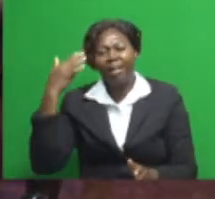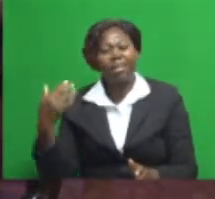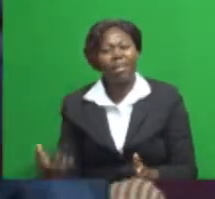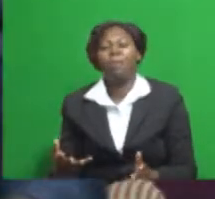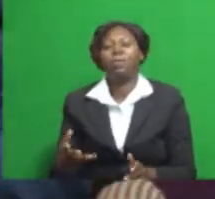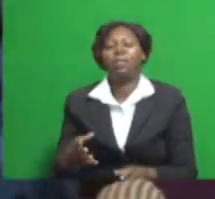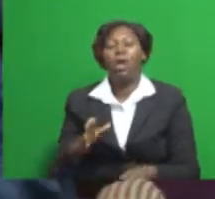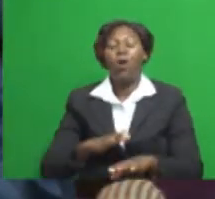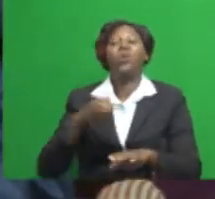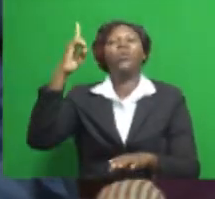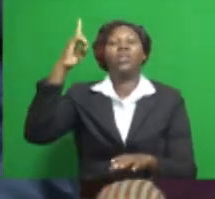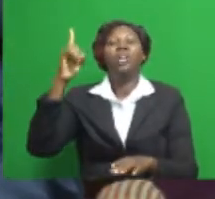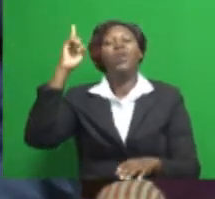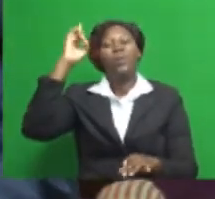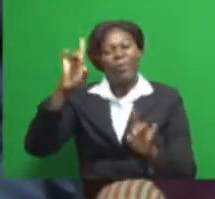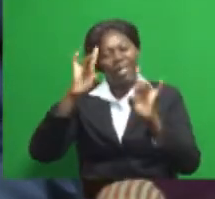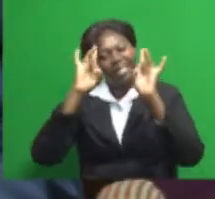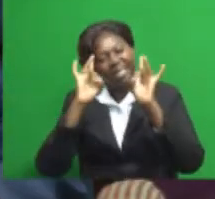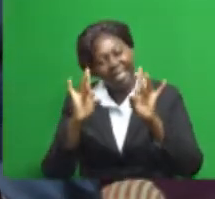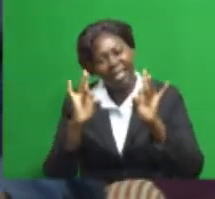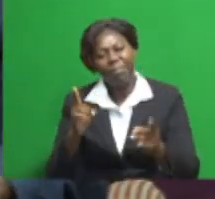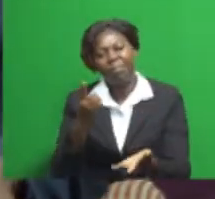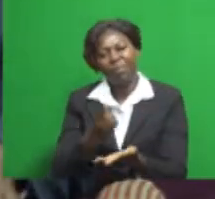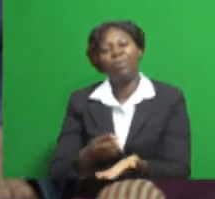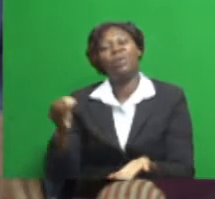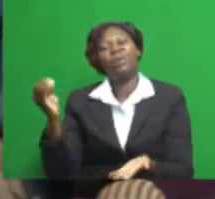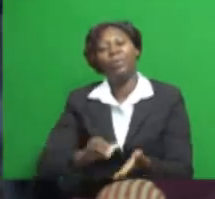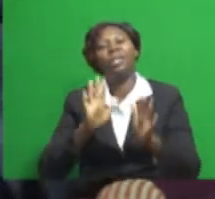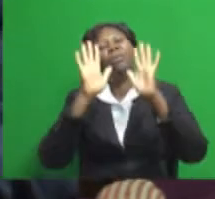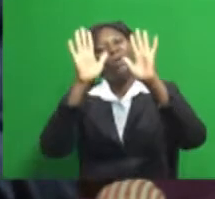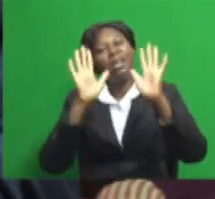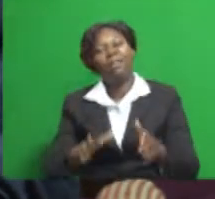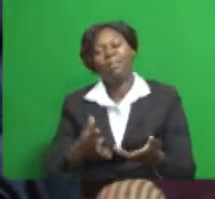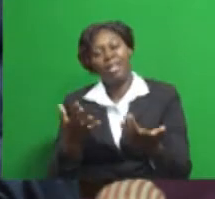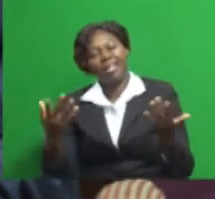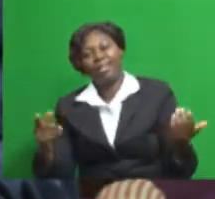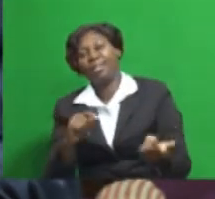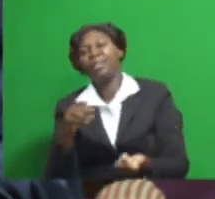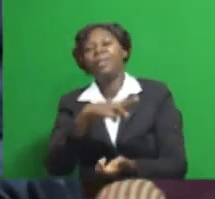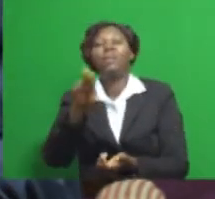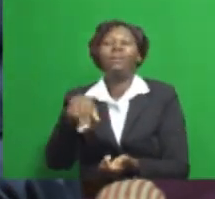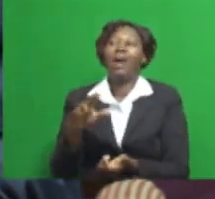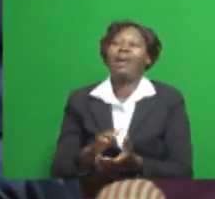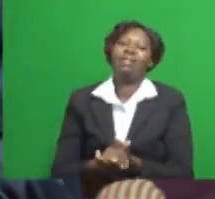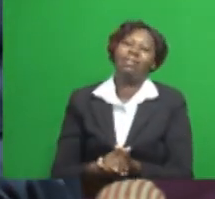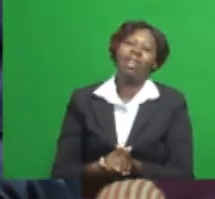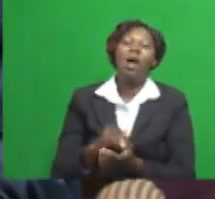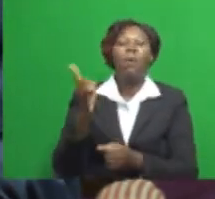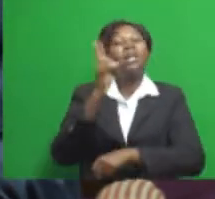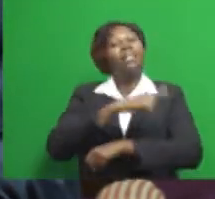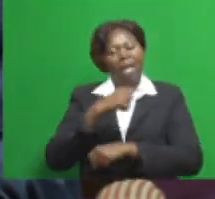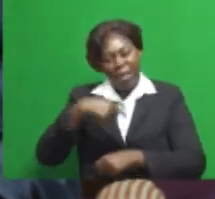Aiwa, aiwa. Mwari achiri kuita zvishamiso kwete. Makurana yeso kunozva pale mumusi ndakaenda kuKariba